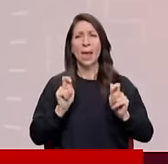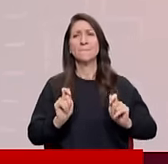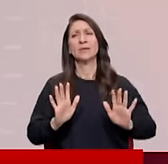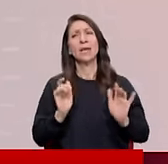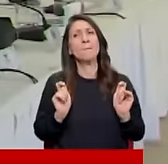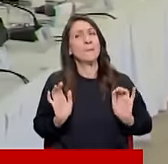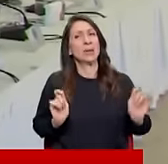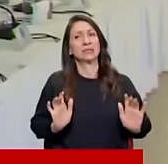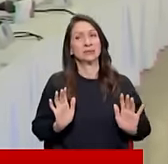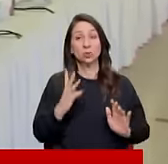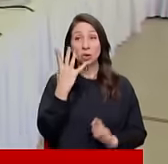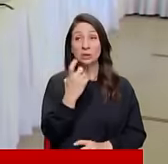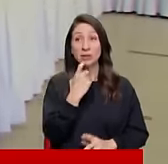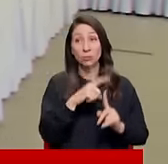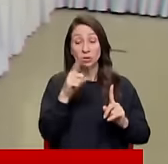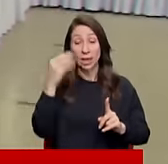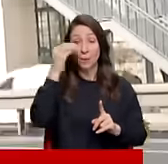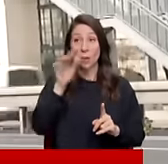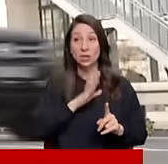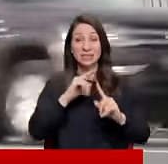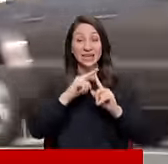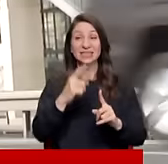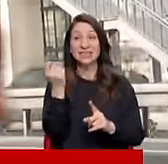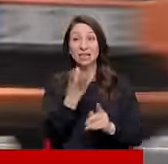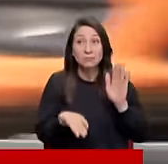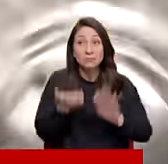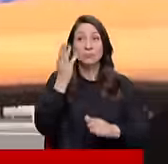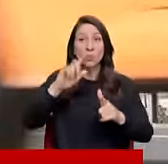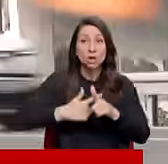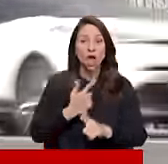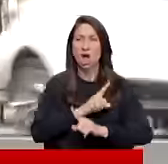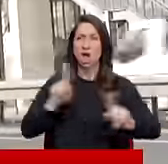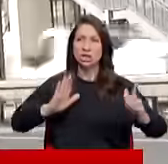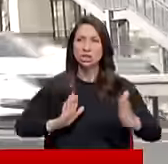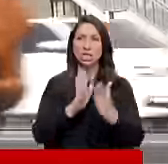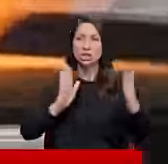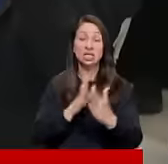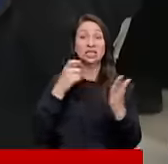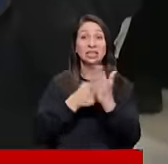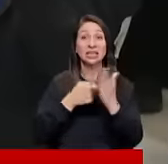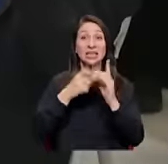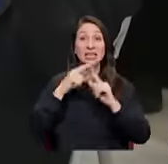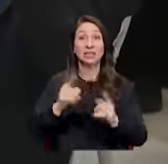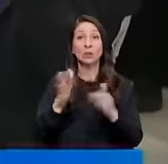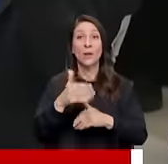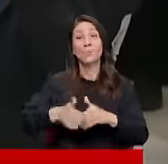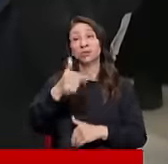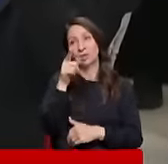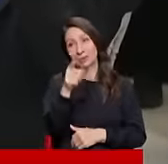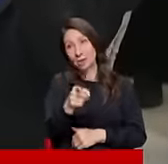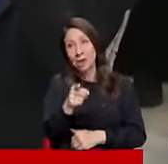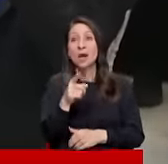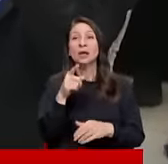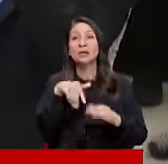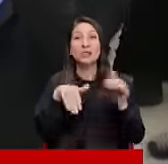yapmadık, yapmayız. 4 yıl boyunca İmamoğlu'nun taksi sayısını artıracak projelerine hep karşı çıkan isimdi Taksiciler Odası Başkanı Eyüp Aksu.